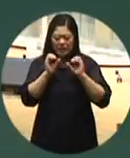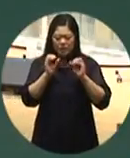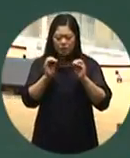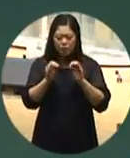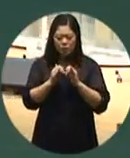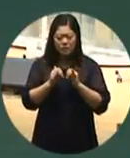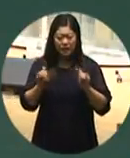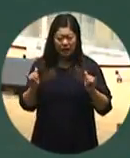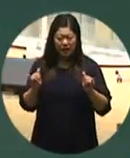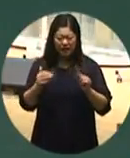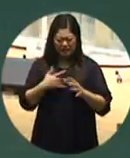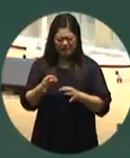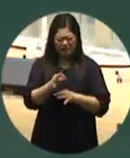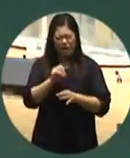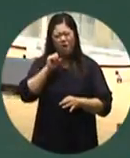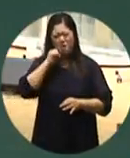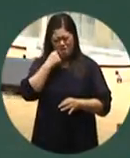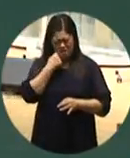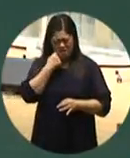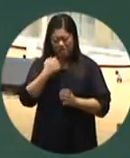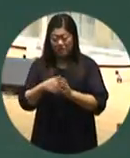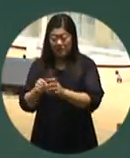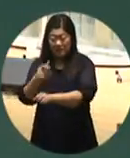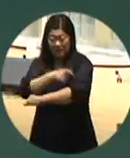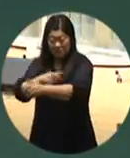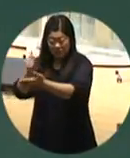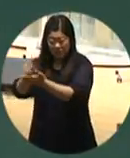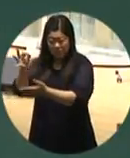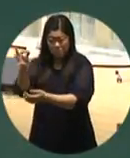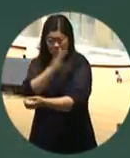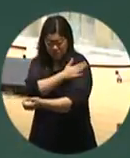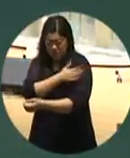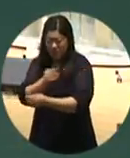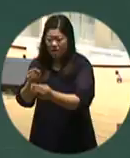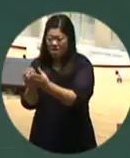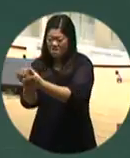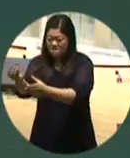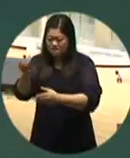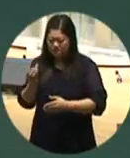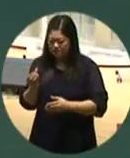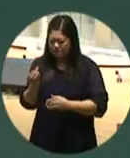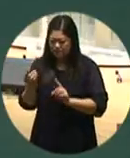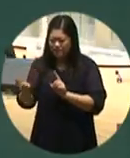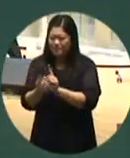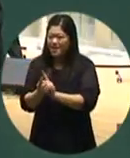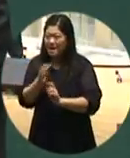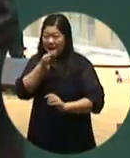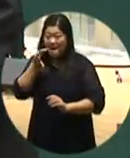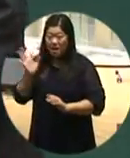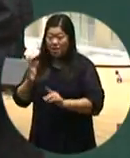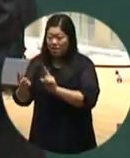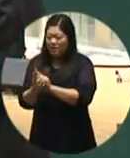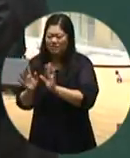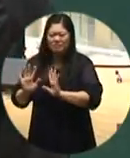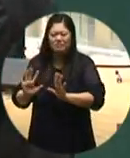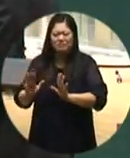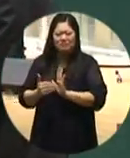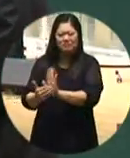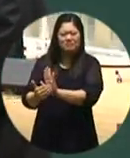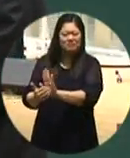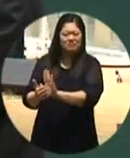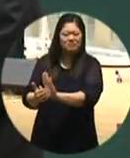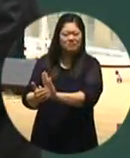그런 상황이 되잖아요. 내가 일부러 피했어요. Now I would avoid them on purpose because it would be in a situation where they would feel they needed to support me.